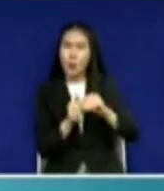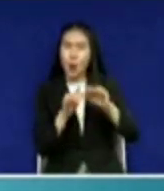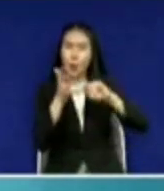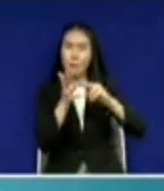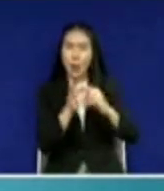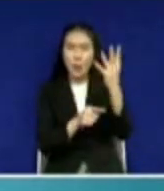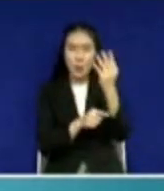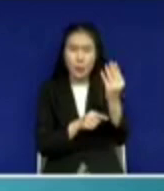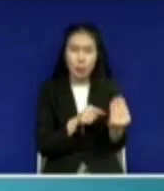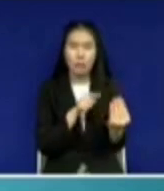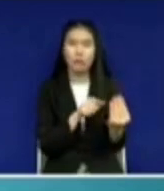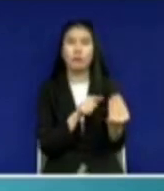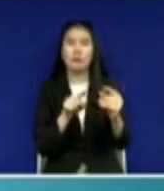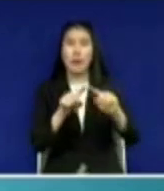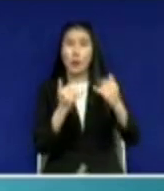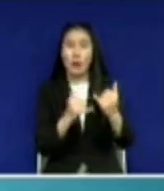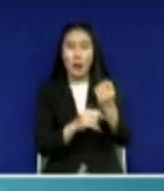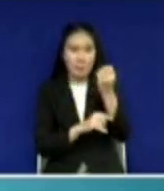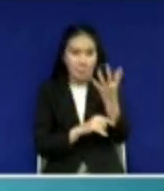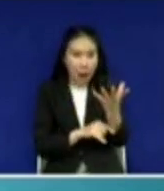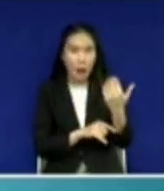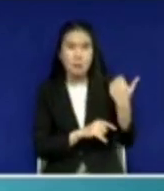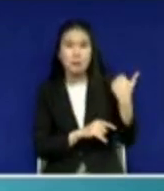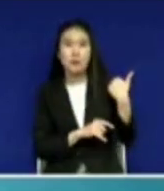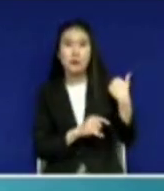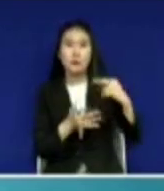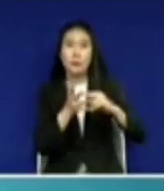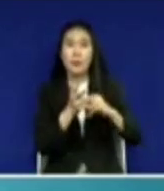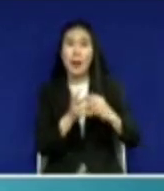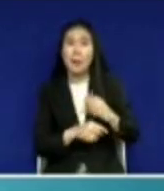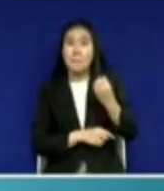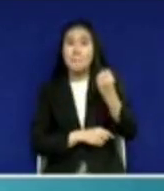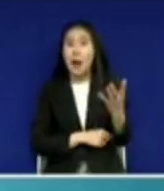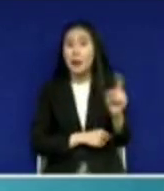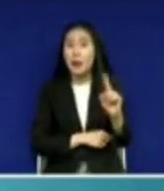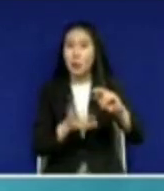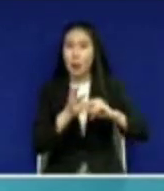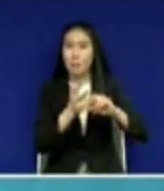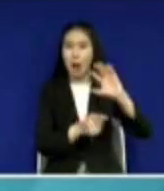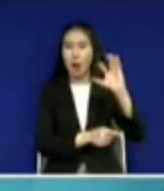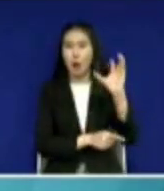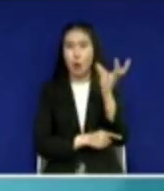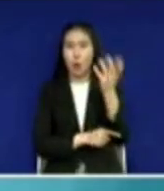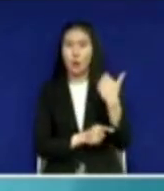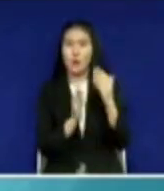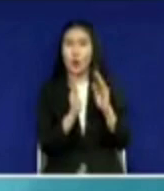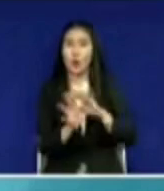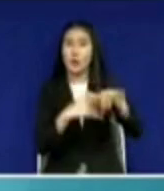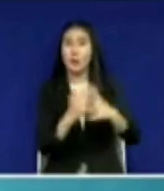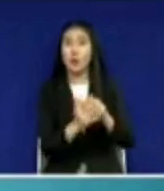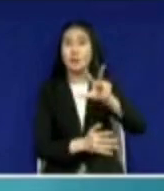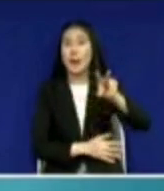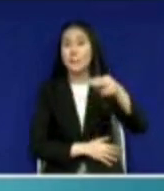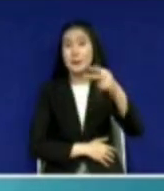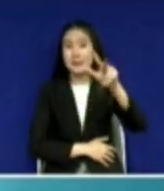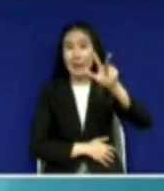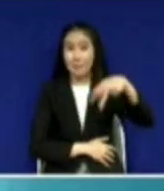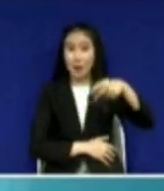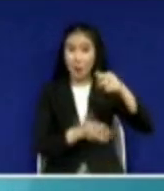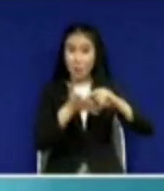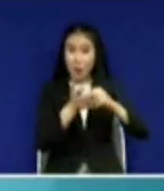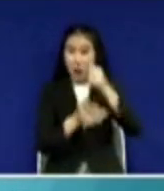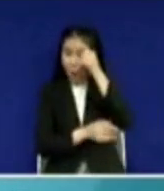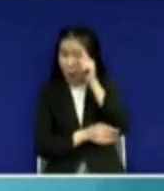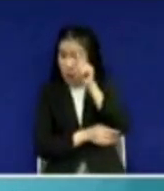ะแต่วันนี้ก็กลับมาเพิ่มสูงอีกนะคะโดยเพิ่มมากที่สุดของโลกค่ะมีมากถึง 33,000 รายต่อวันนะคะ